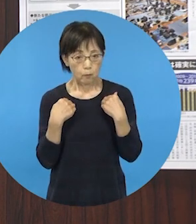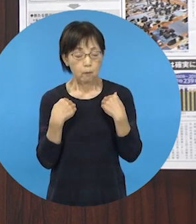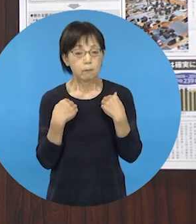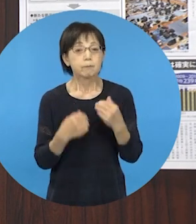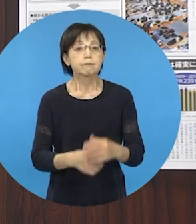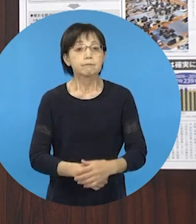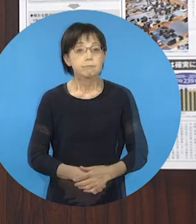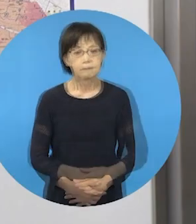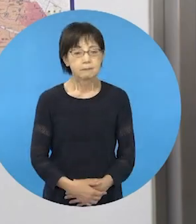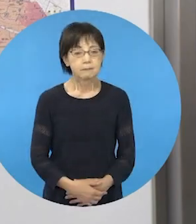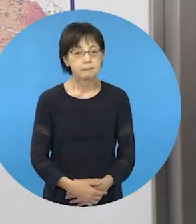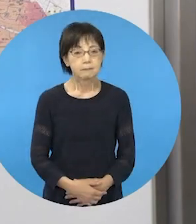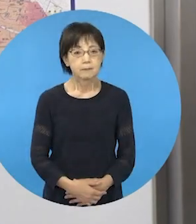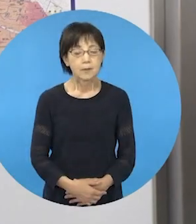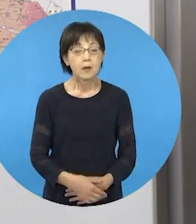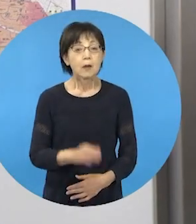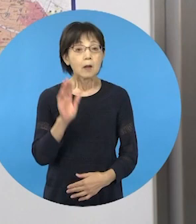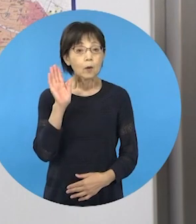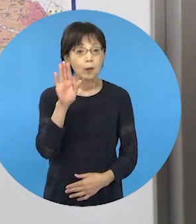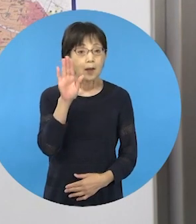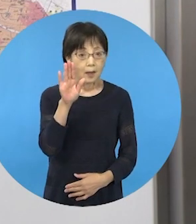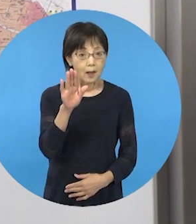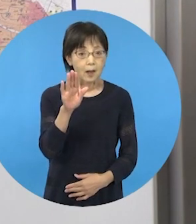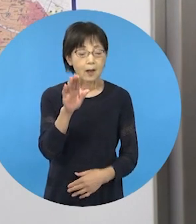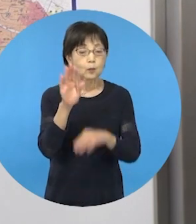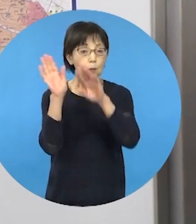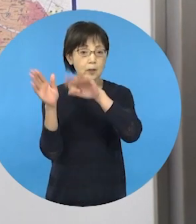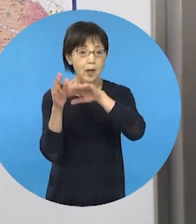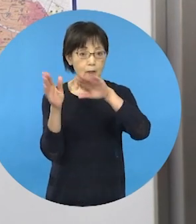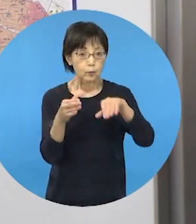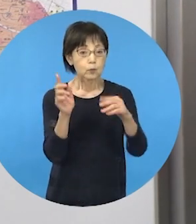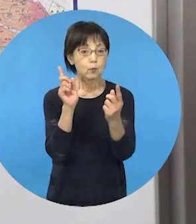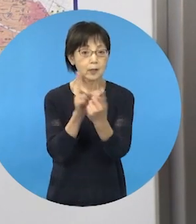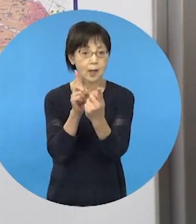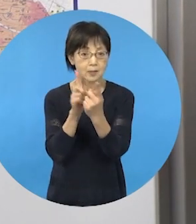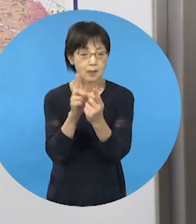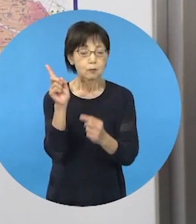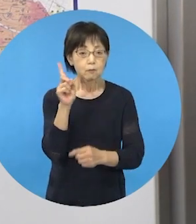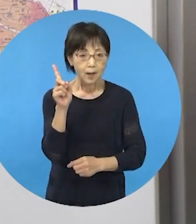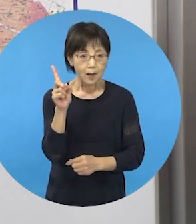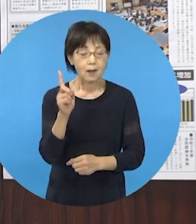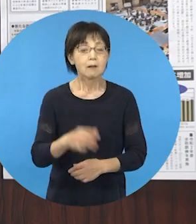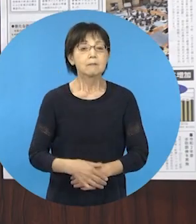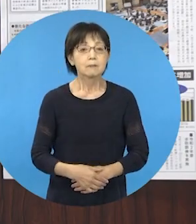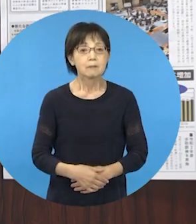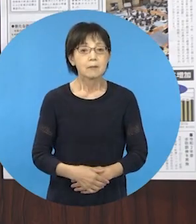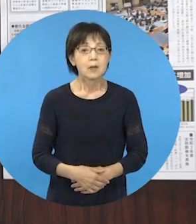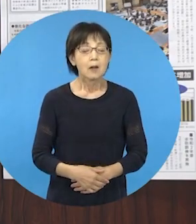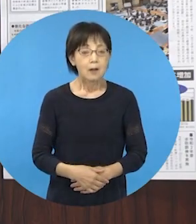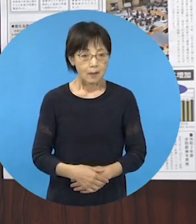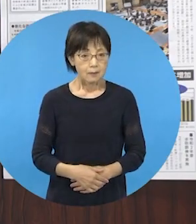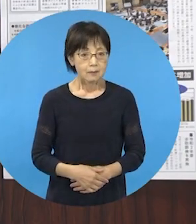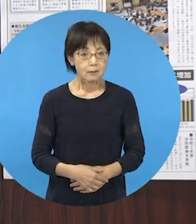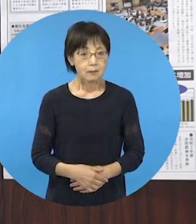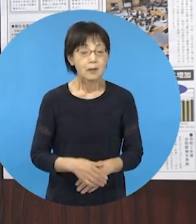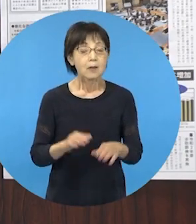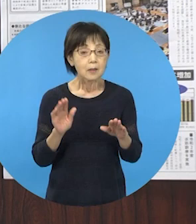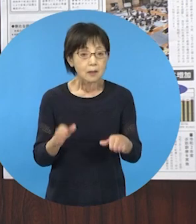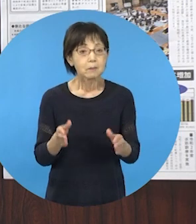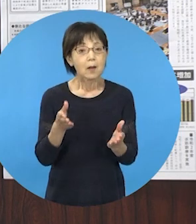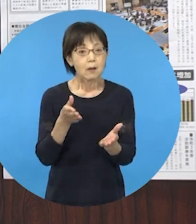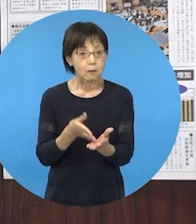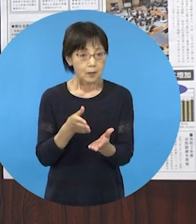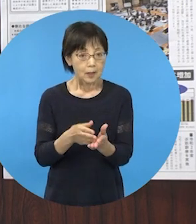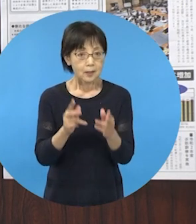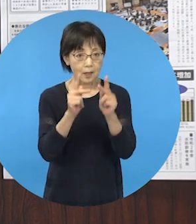ました。 府中市では今後どのような台風対策を行っていくんでしょうか。 今お話しした課